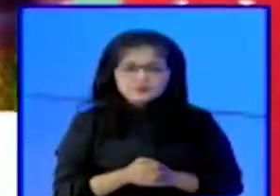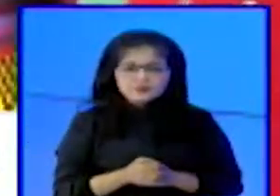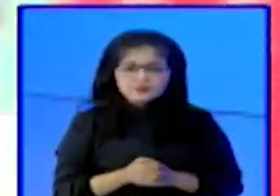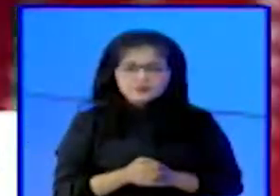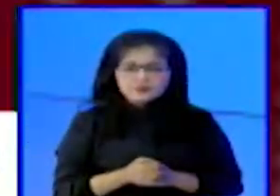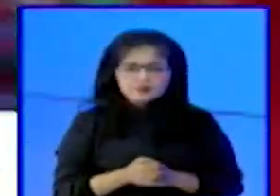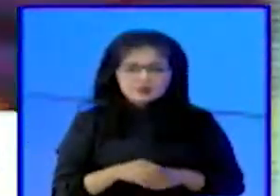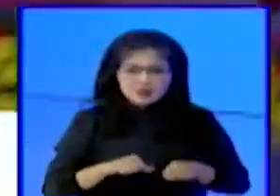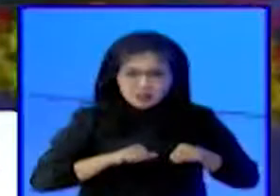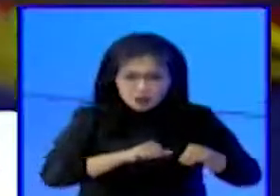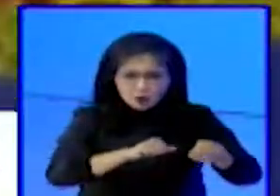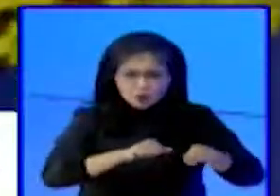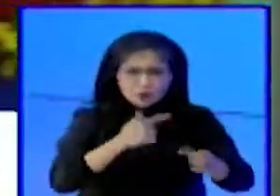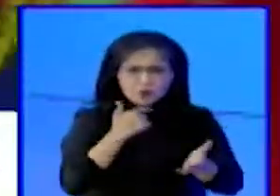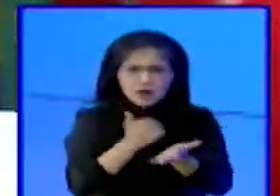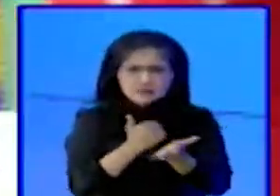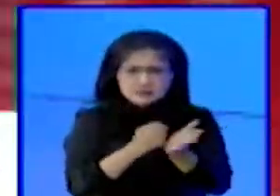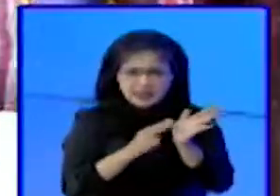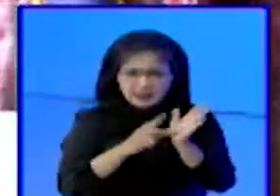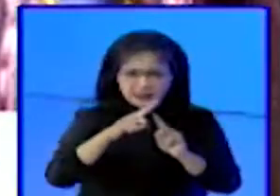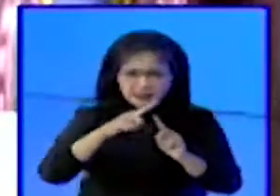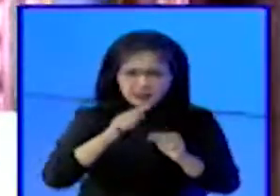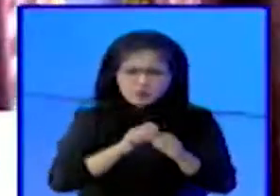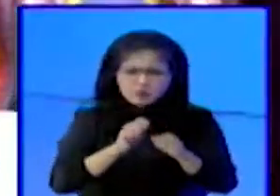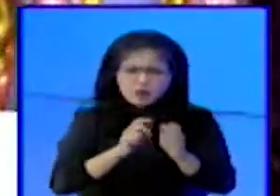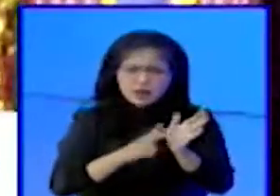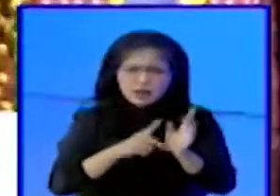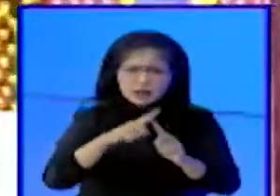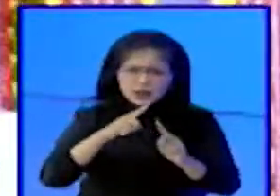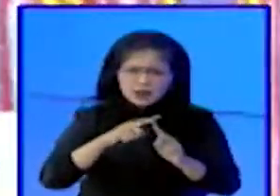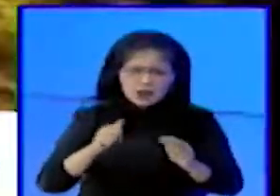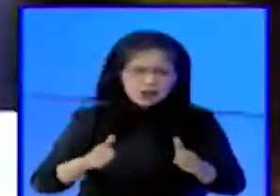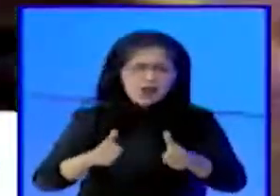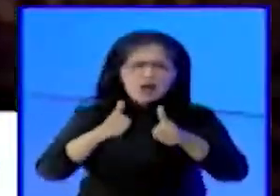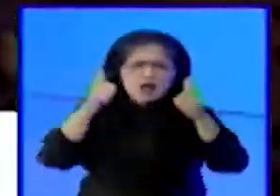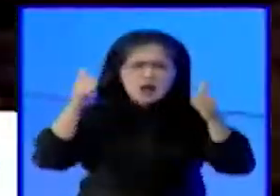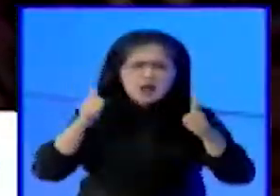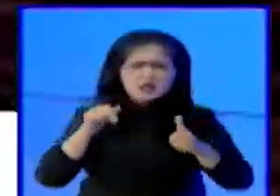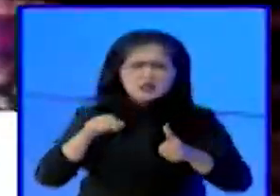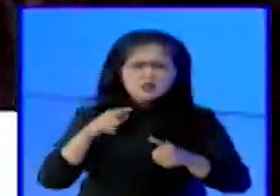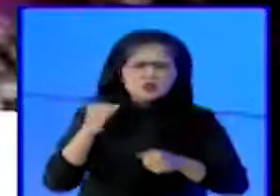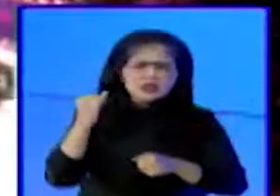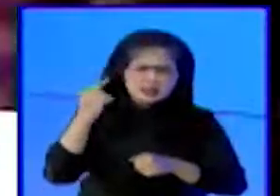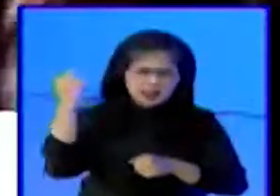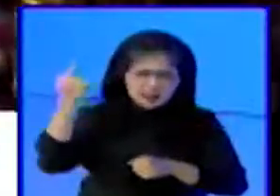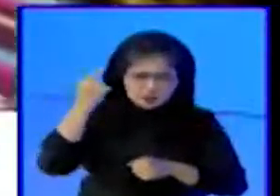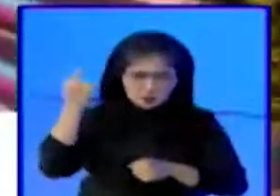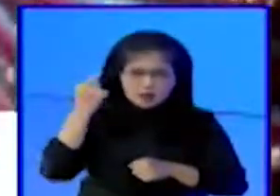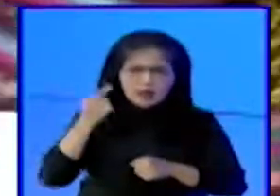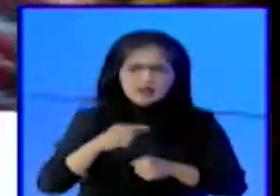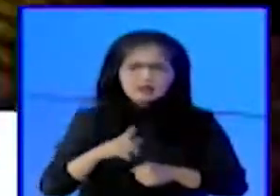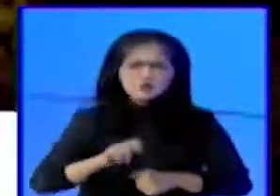Tenun, kerajinan khas Nusantara yang membuat nama Nusa Tenggara Timur harum di mata dunia sekaligus menjadi